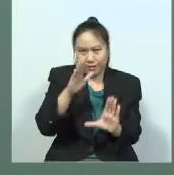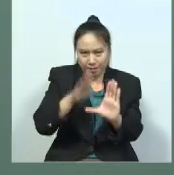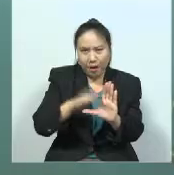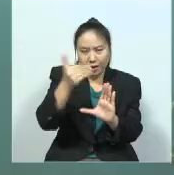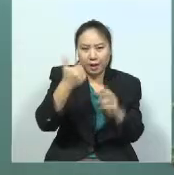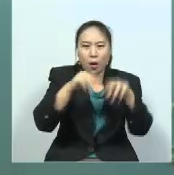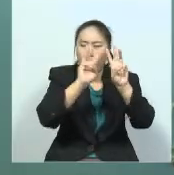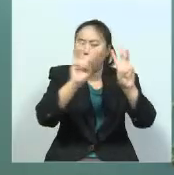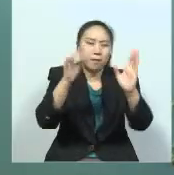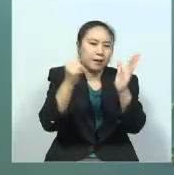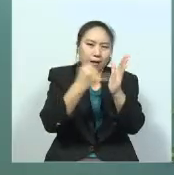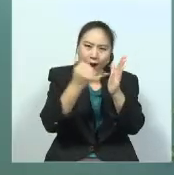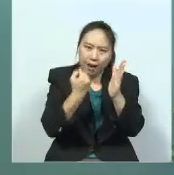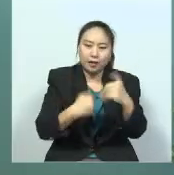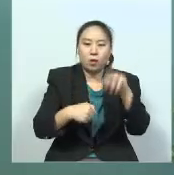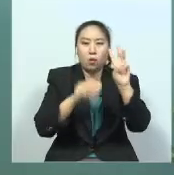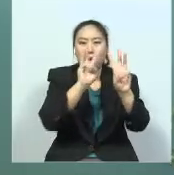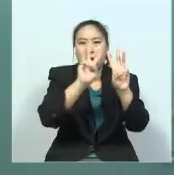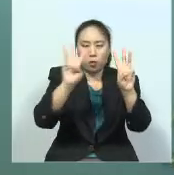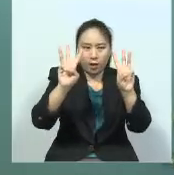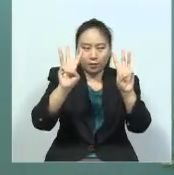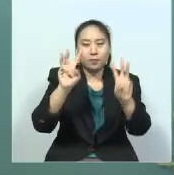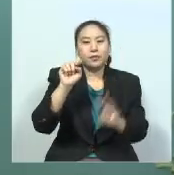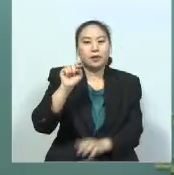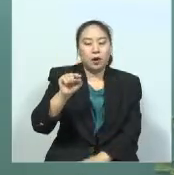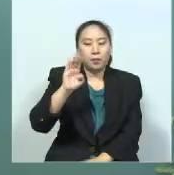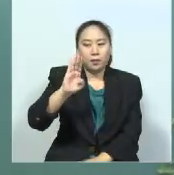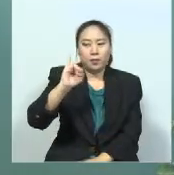ทางเว็บไซต์นี้สะดวกมากนะคะ